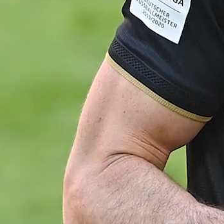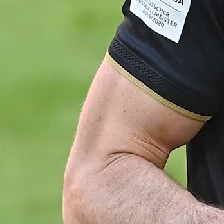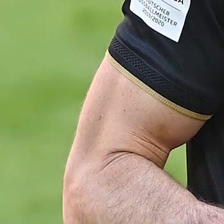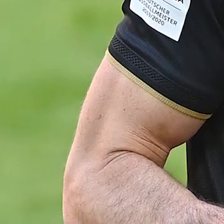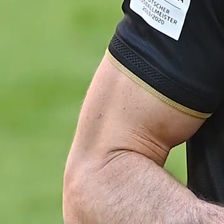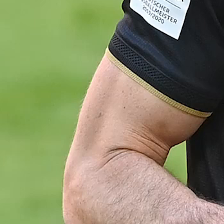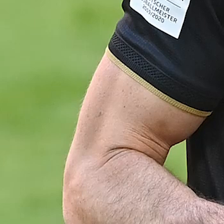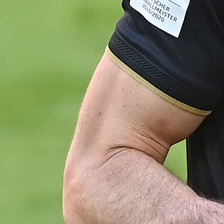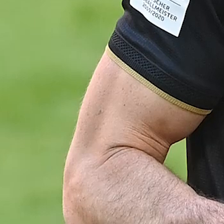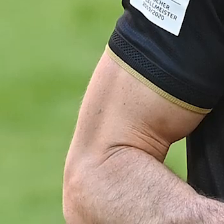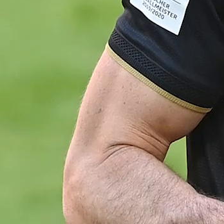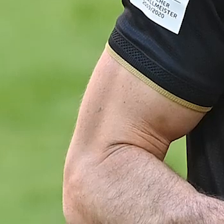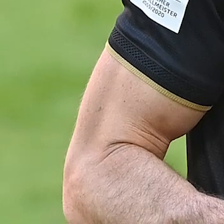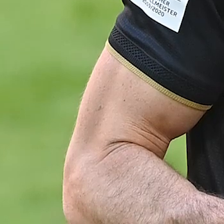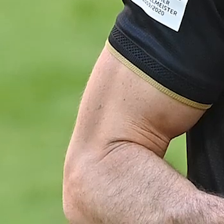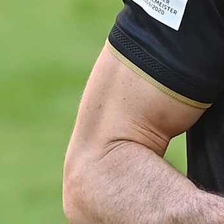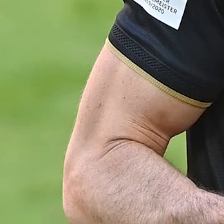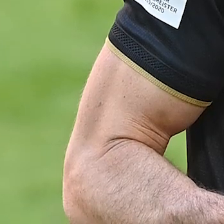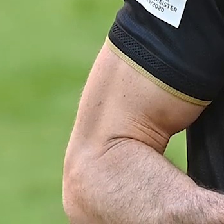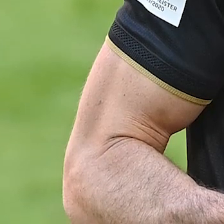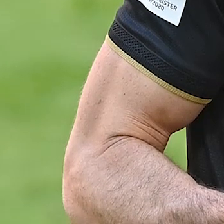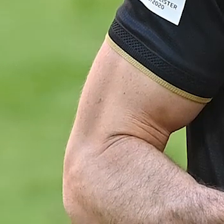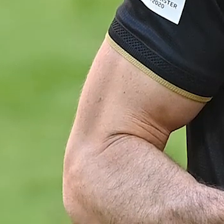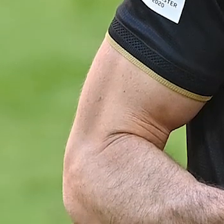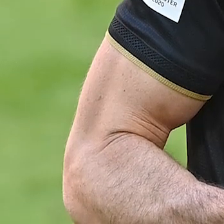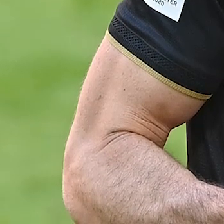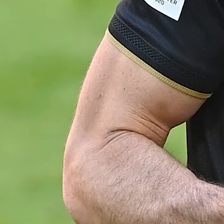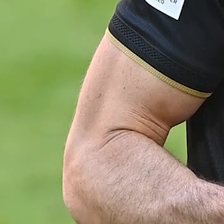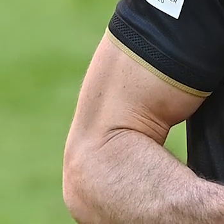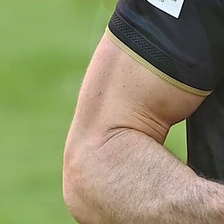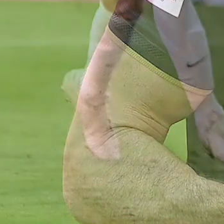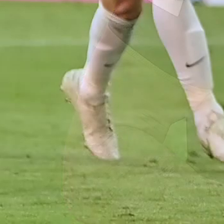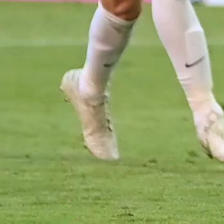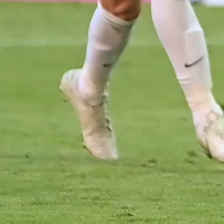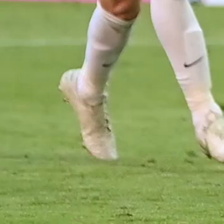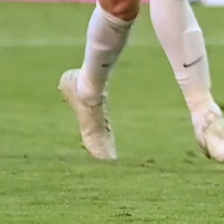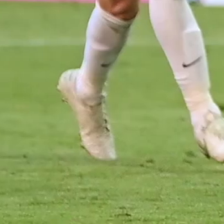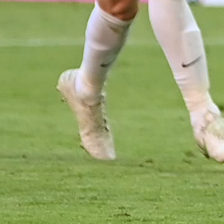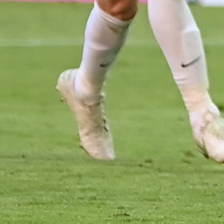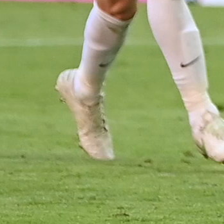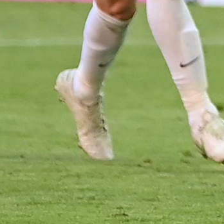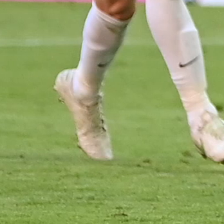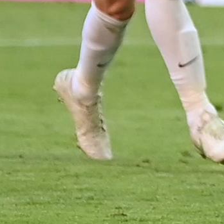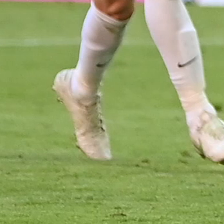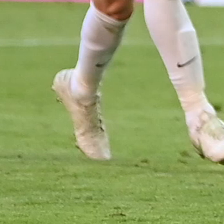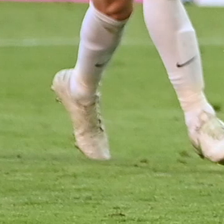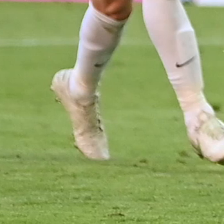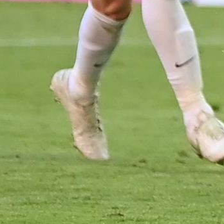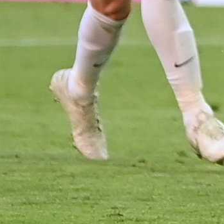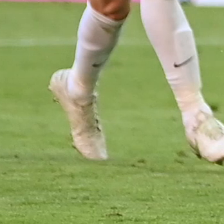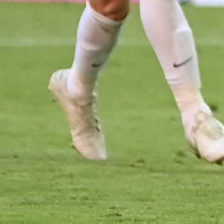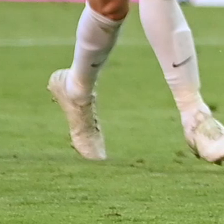żeby zagrać jak najlepiej. W pierwszej połowie dostaliśmy 4 bramki, w drugiej połowie zagraliśmy jeszcze o wiele, wiele lepiej. Ale przegraliśmy mecz,